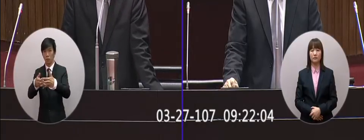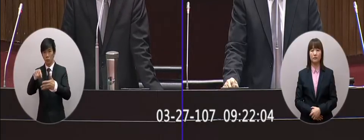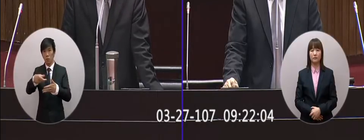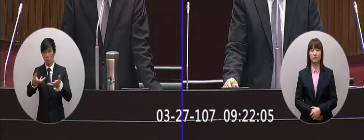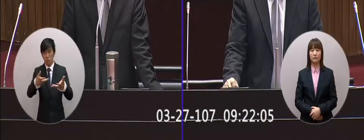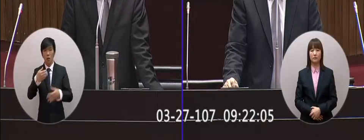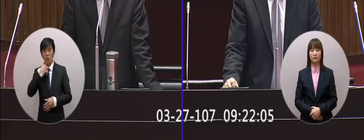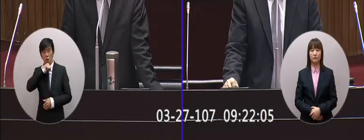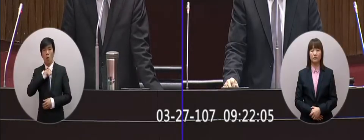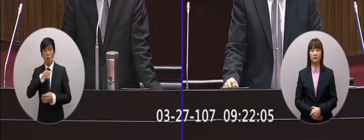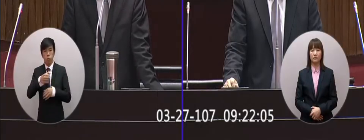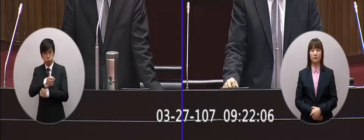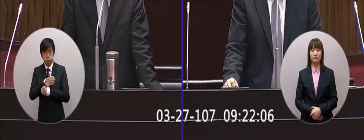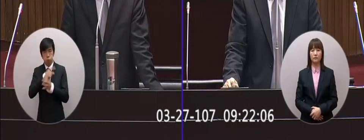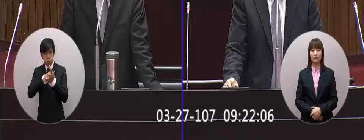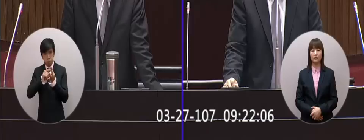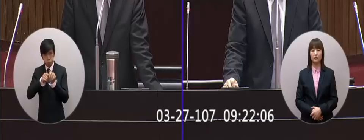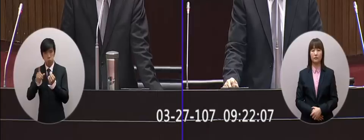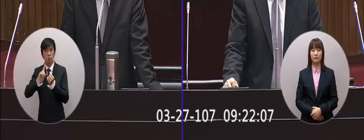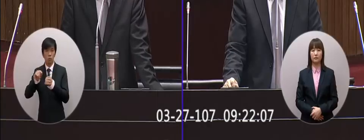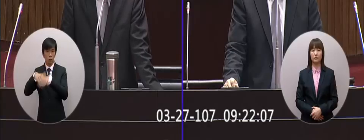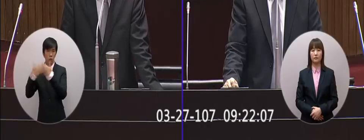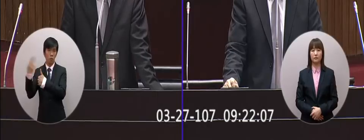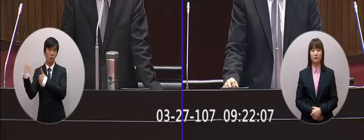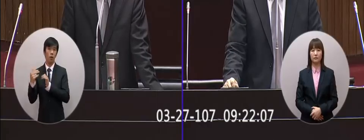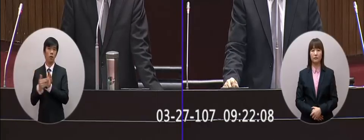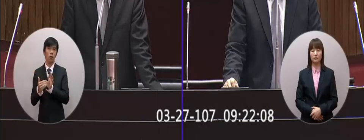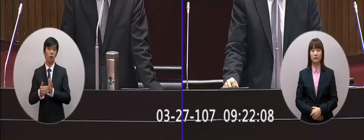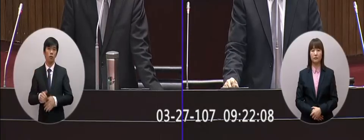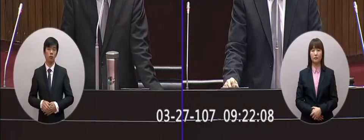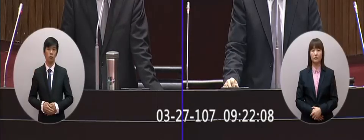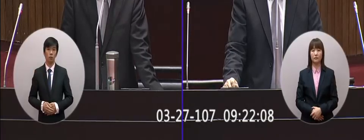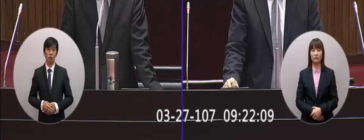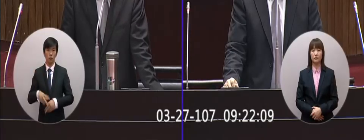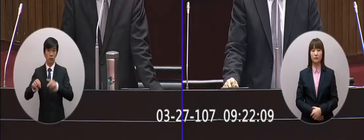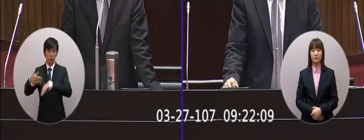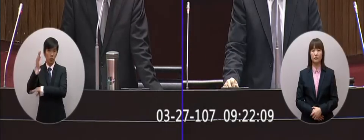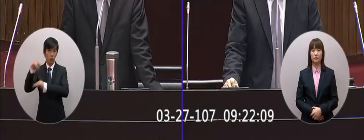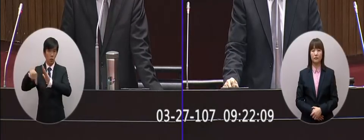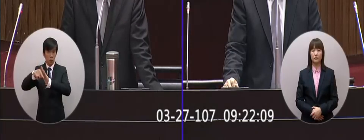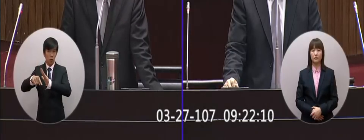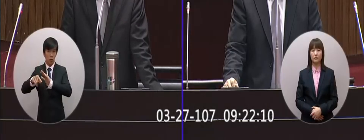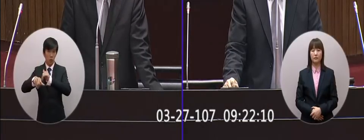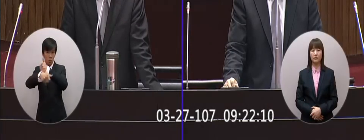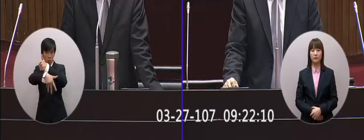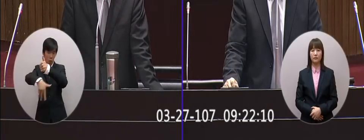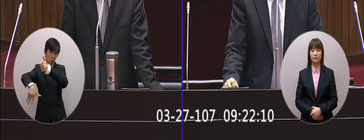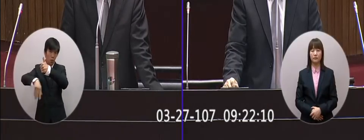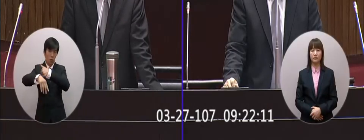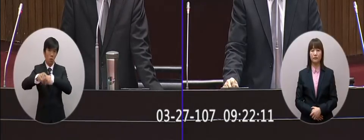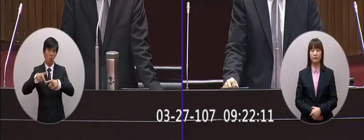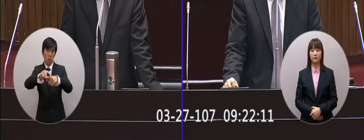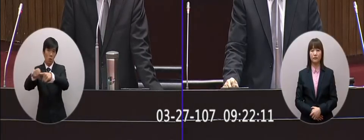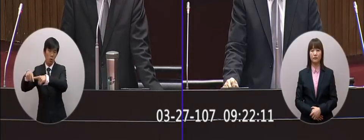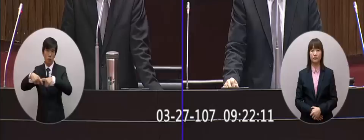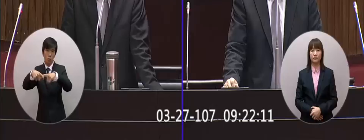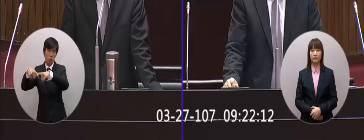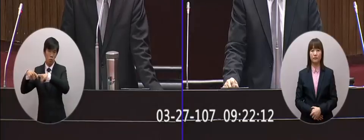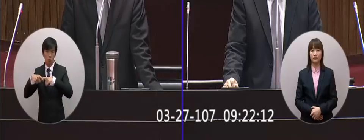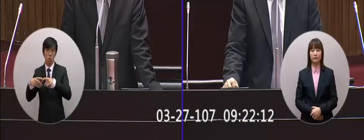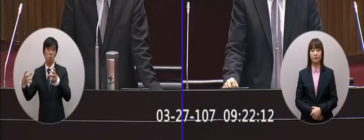该要注意的事情。那这一部分呢，行政院也已经召开相关跨部会的会议在执行，就